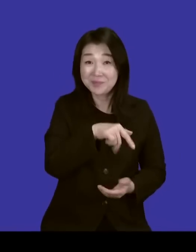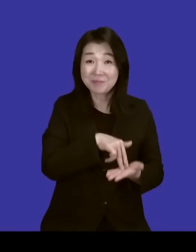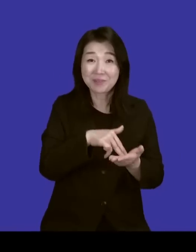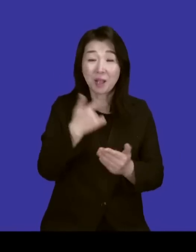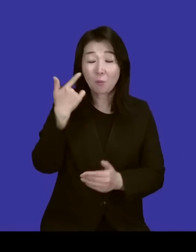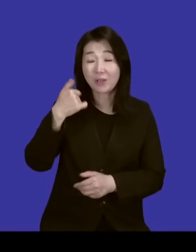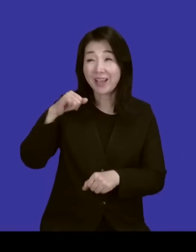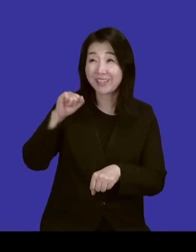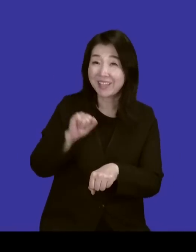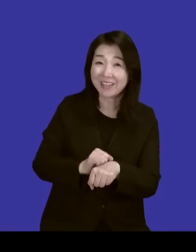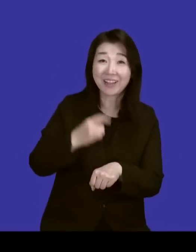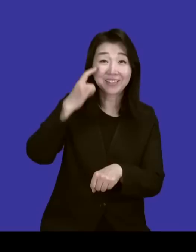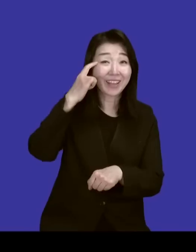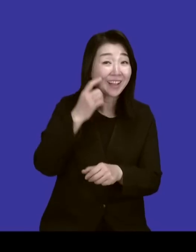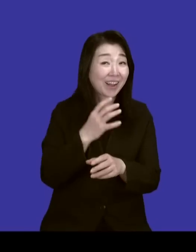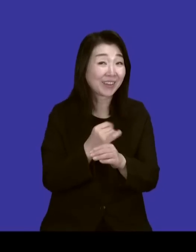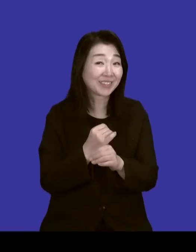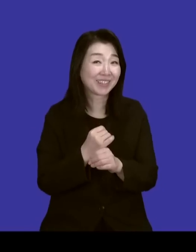생각이 드는 순간이 있을까요?